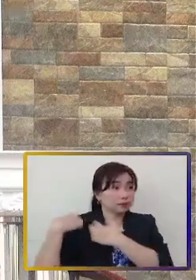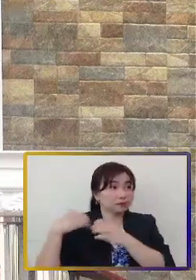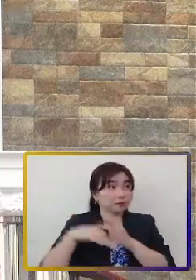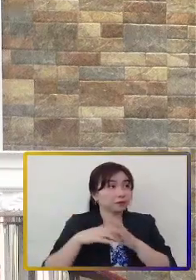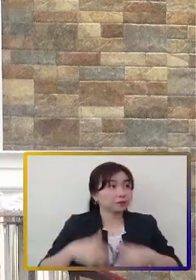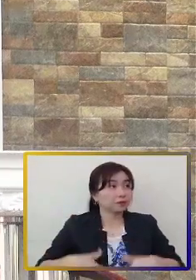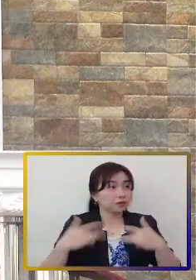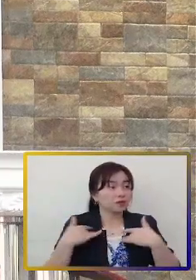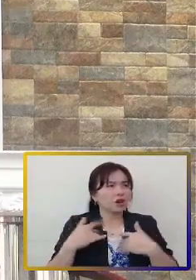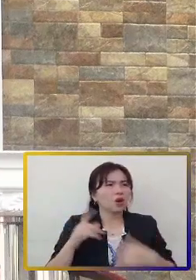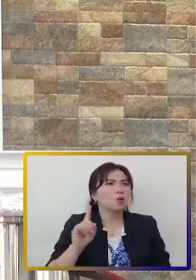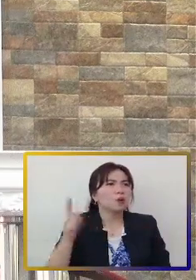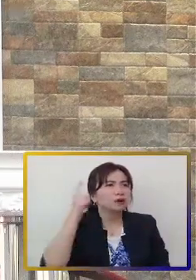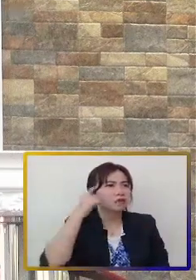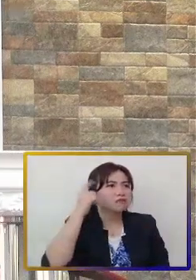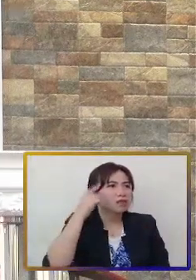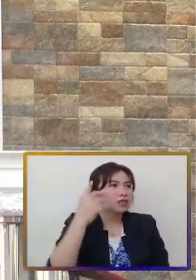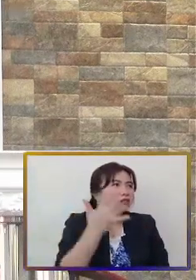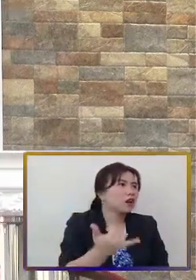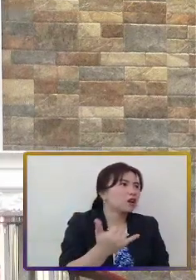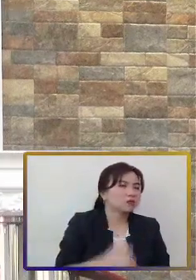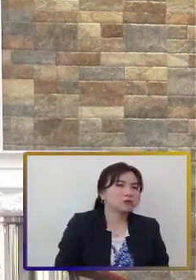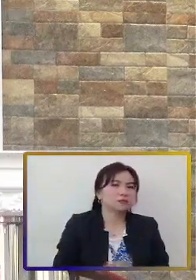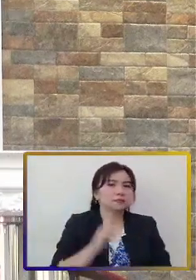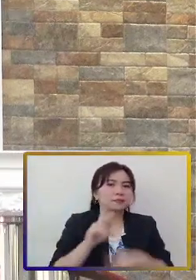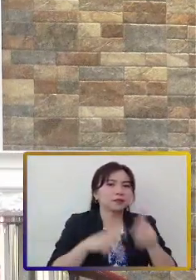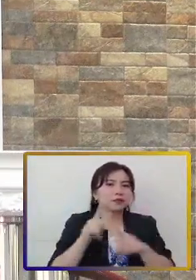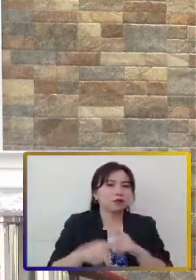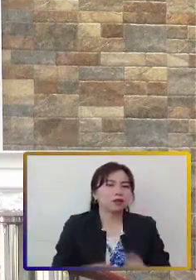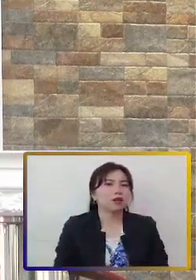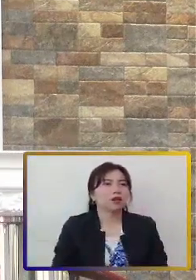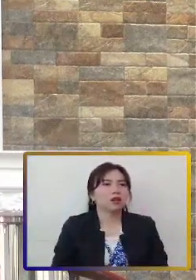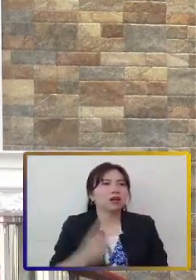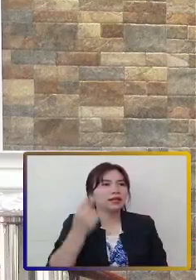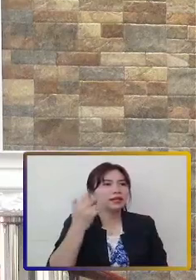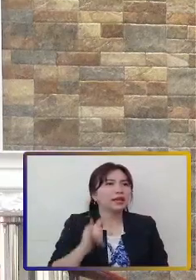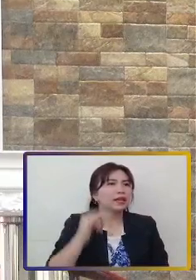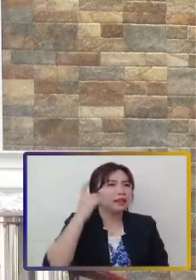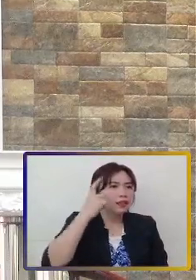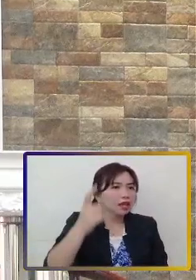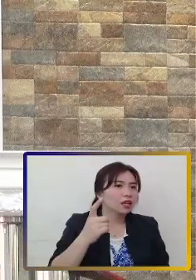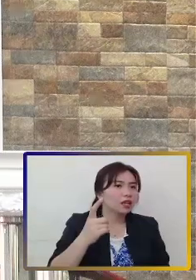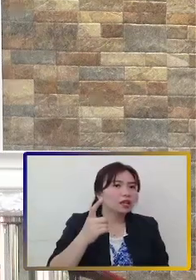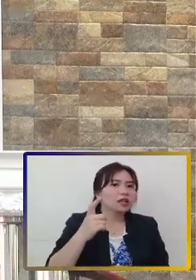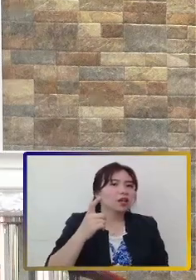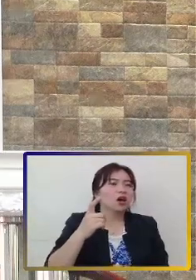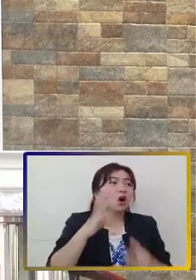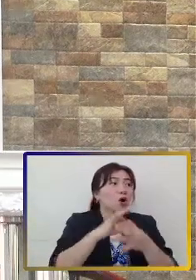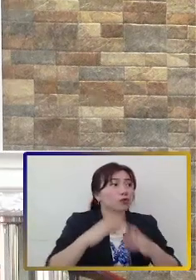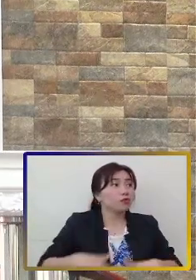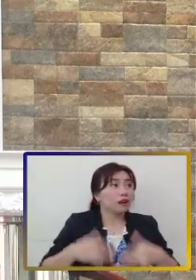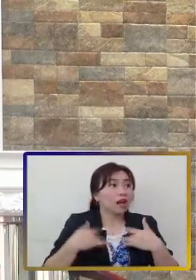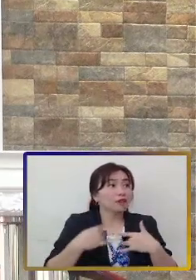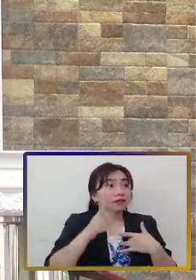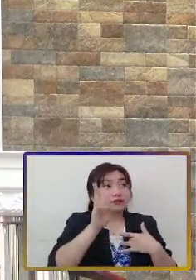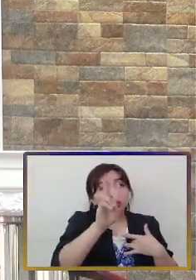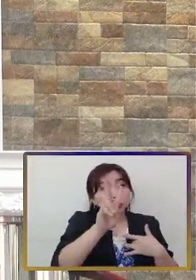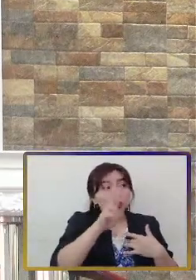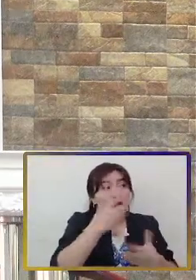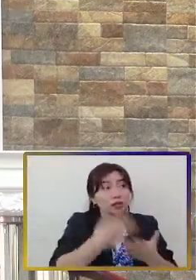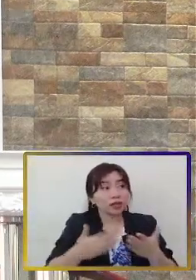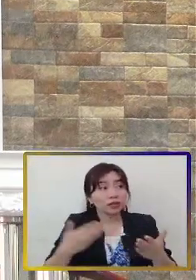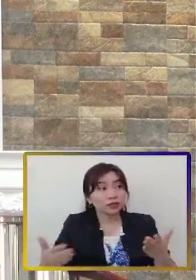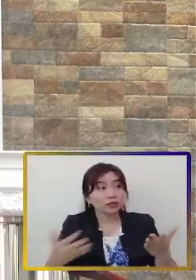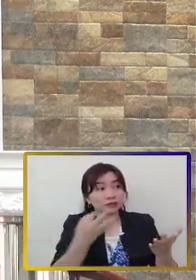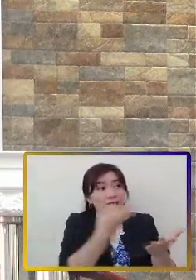akala ng tao nandon sa dalawa na iyon sa physical ability and financial stability we thought yun ang makakapagbigay sa